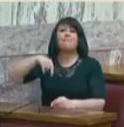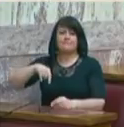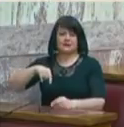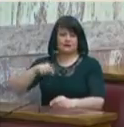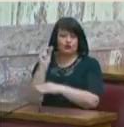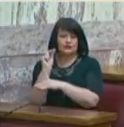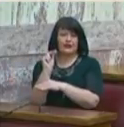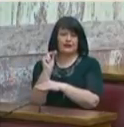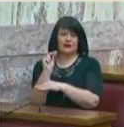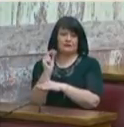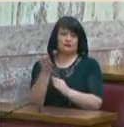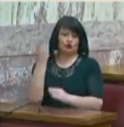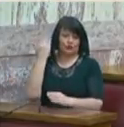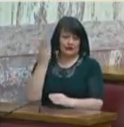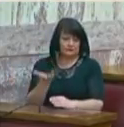Ενώ παρά τις